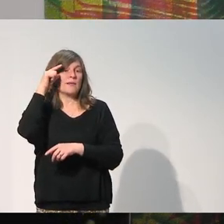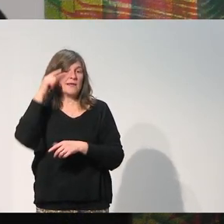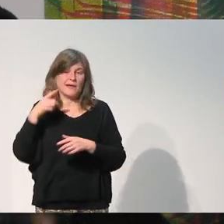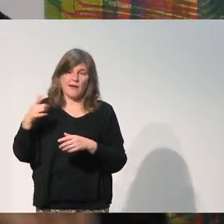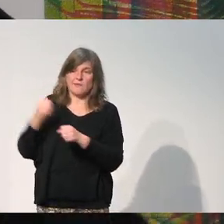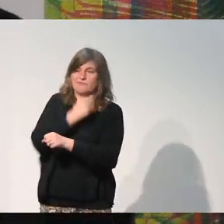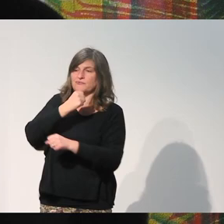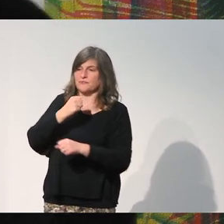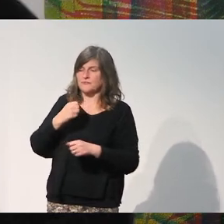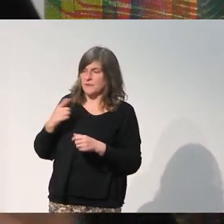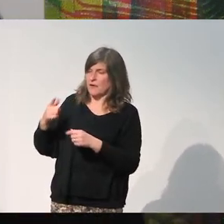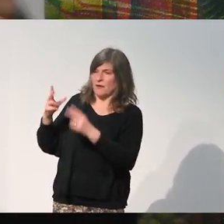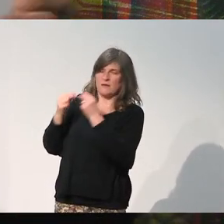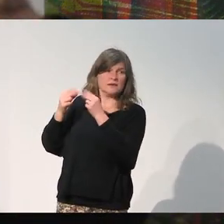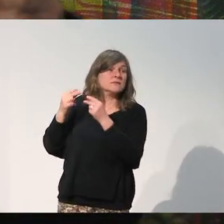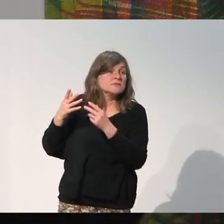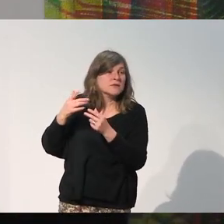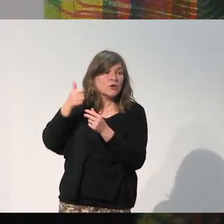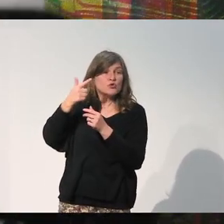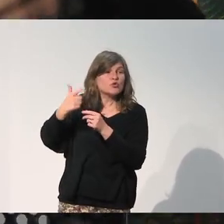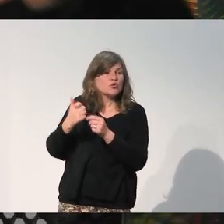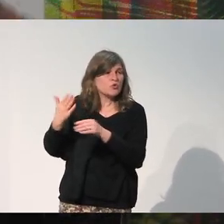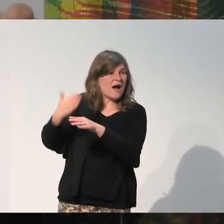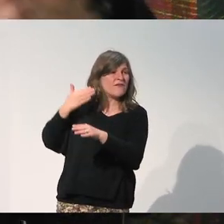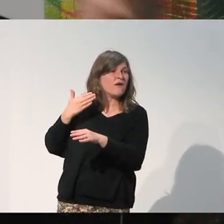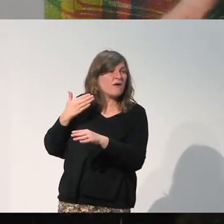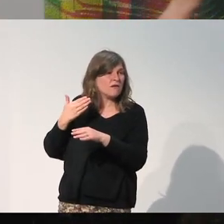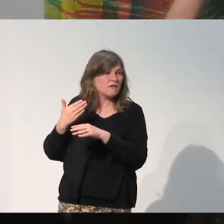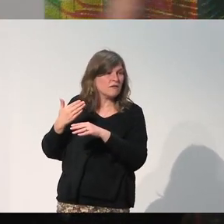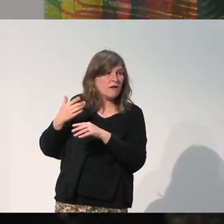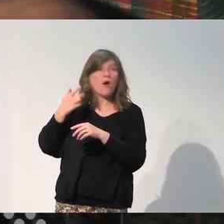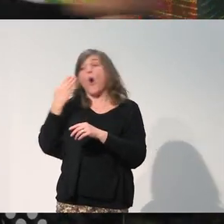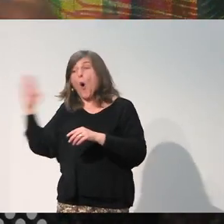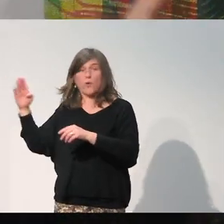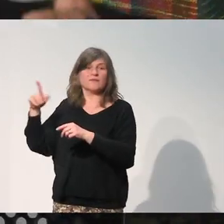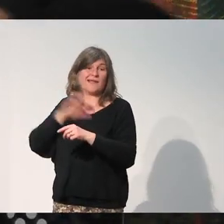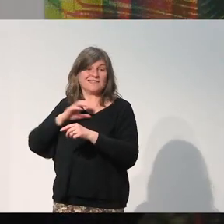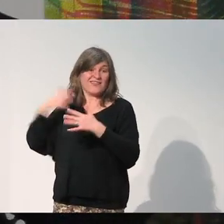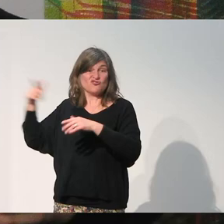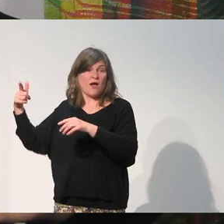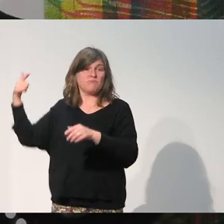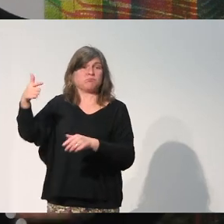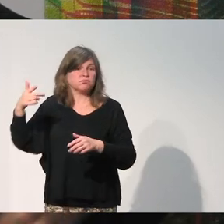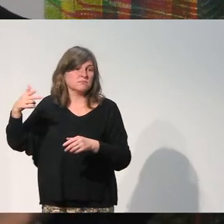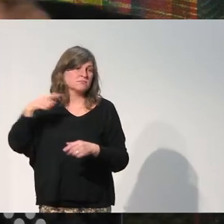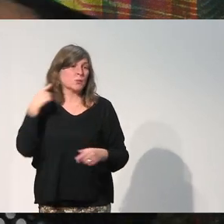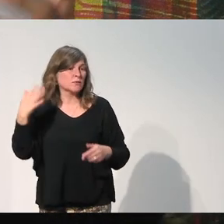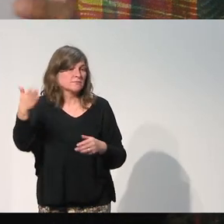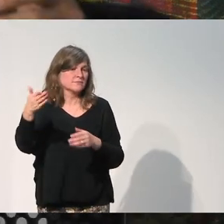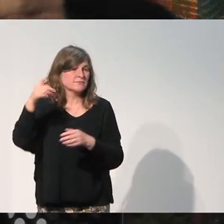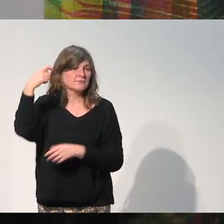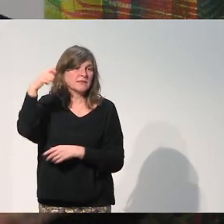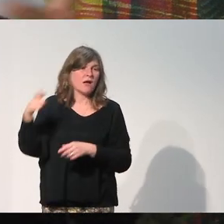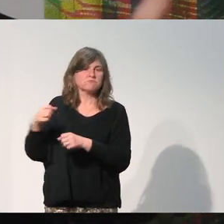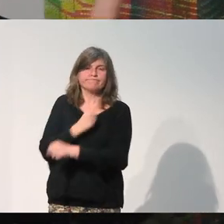Et donc la première fois qu'il m'a raconté ça, je me suis dit, bon, je vais pas aller plus loin dans ces discussions, parce que je sens qu'on va plus jamais se parler après, et je voulais garder le lien familial et d'amour